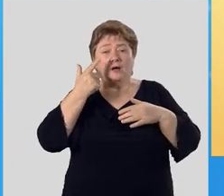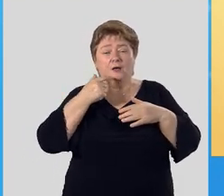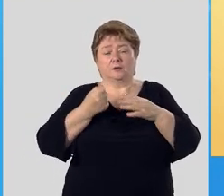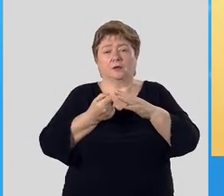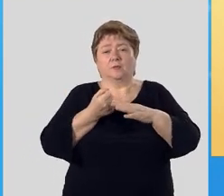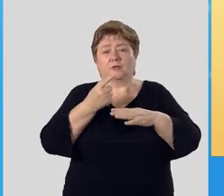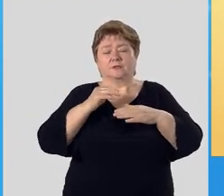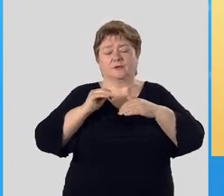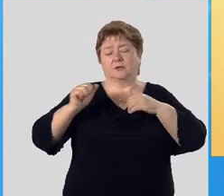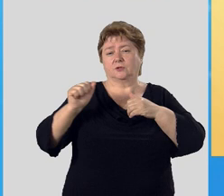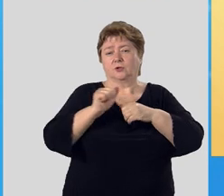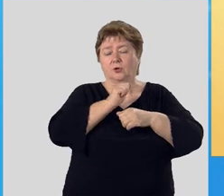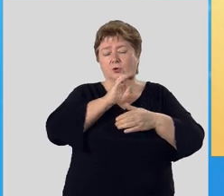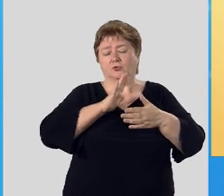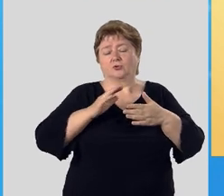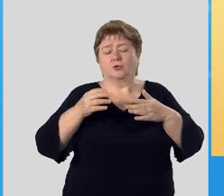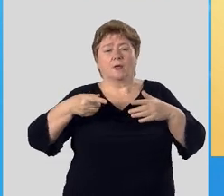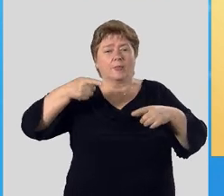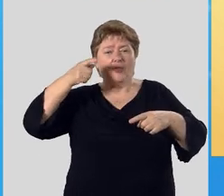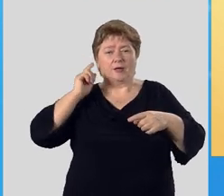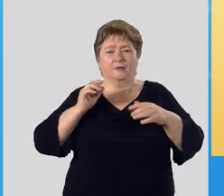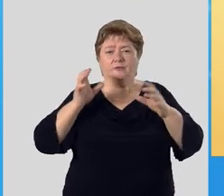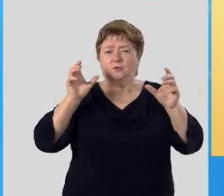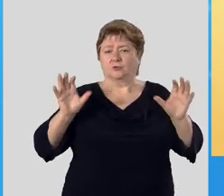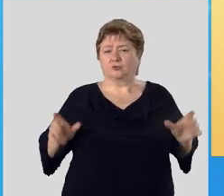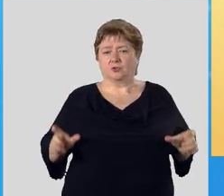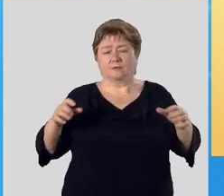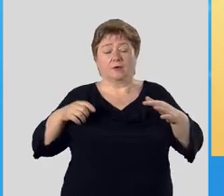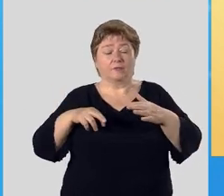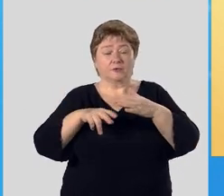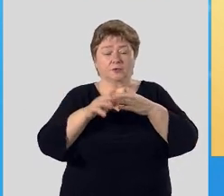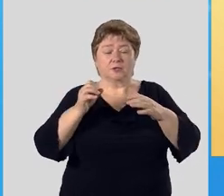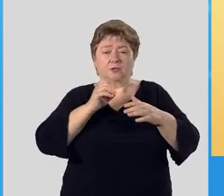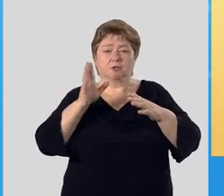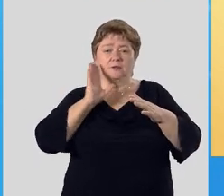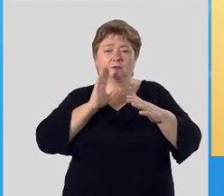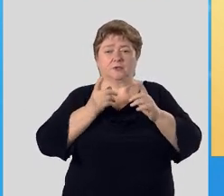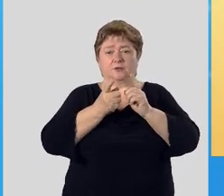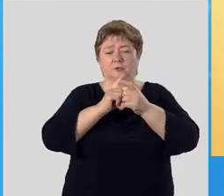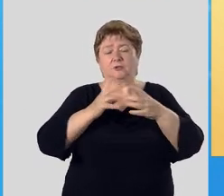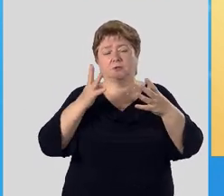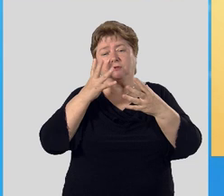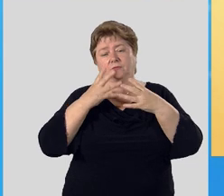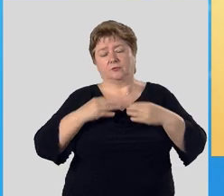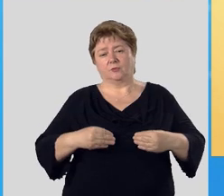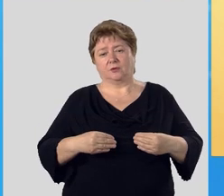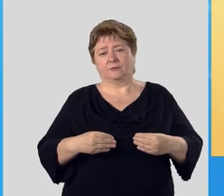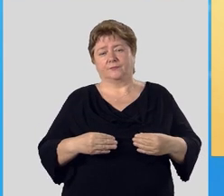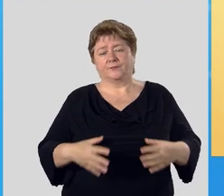образовалось суша древние существа выше и из воды и изменили свой облик